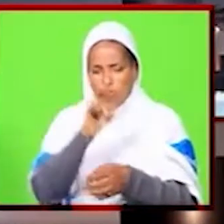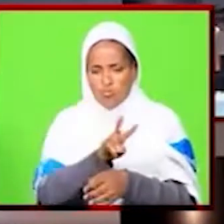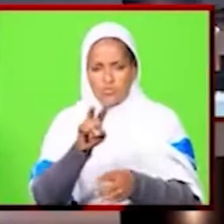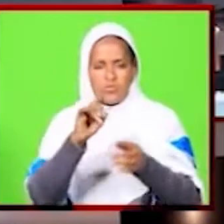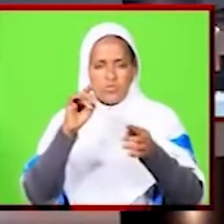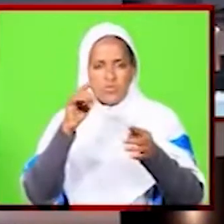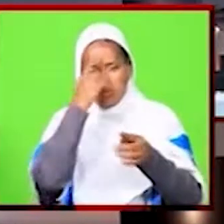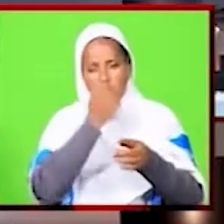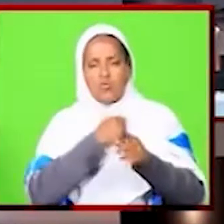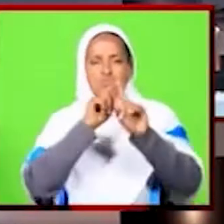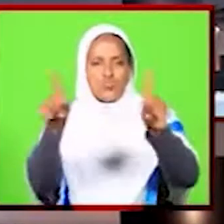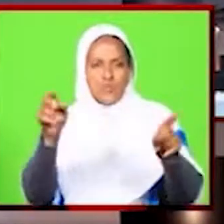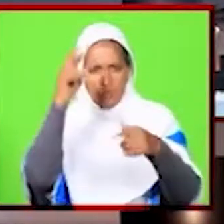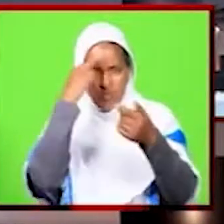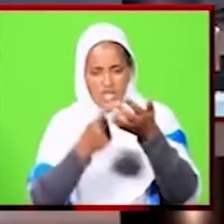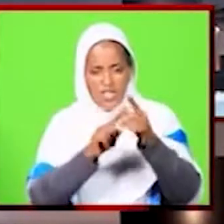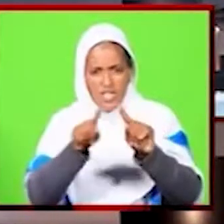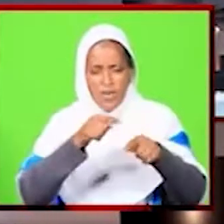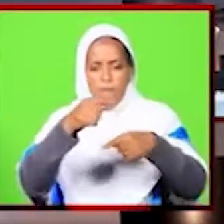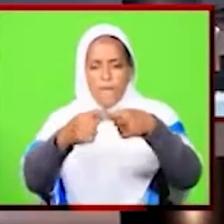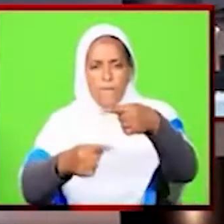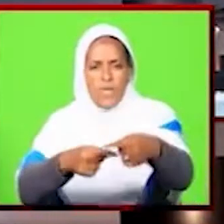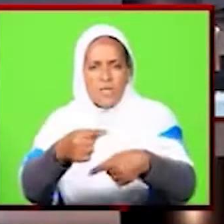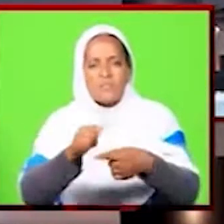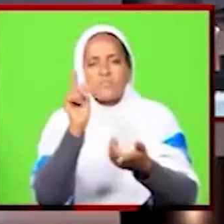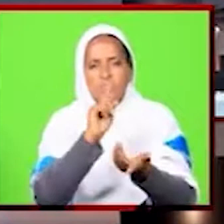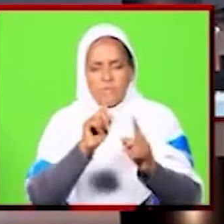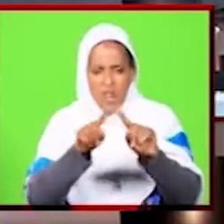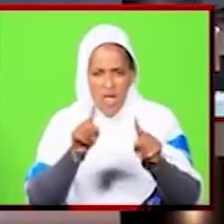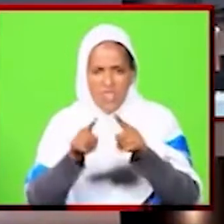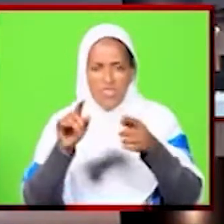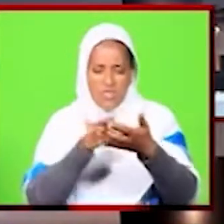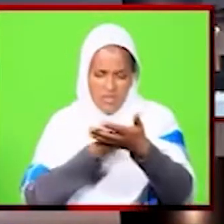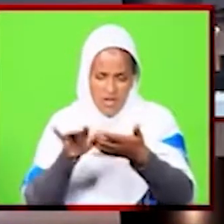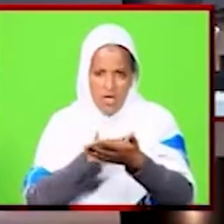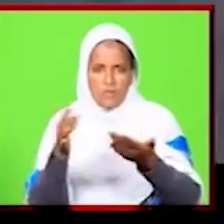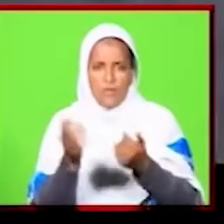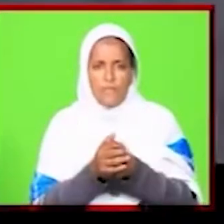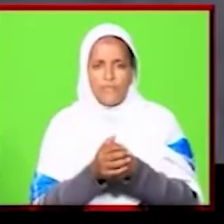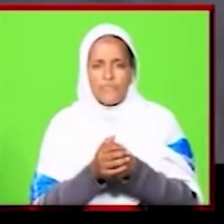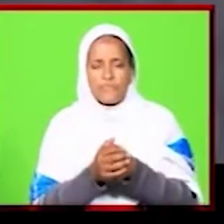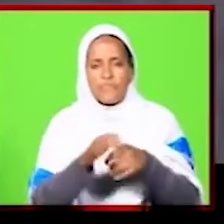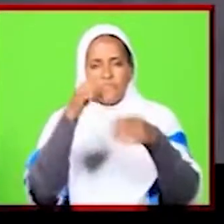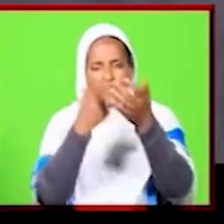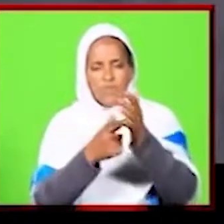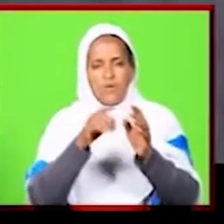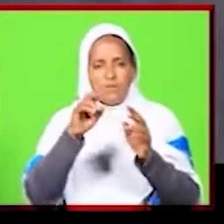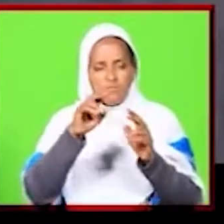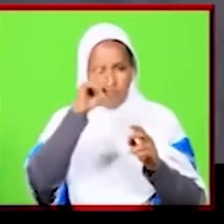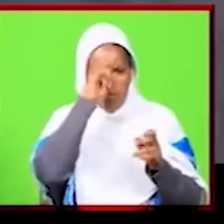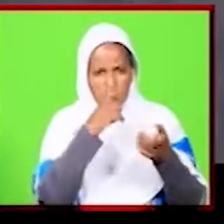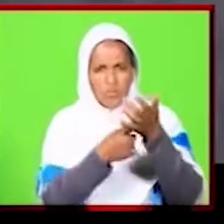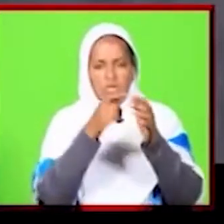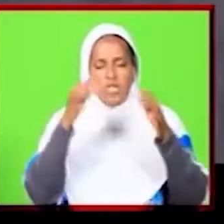ይልቅ እነ ፕሉታርክን ማመን ይሻላል ብለው ነው። ዞሮ ዞሮ የእምነት ልዩነት ነው፣ የሚያምኑትን ነው የለዩት። በሂደት ግን ምንድን ነው የሆነው? በተለያዩ